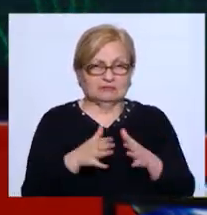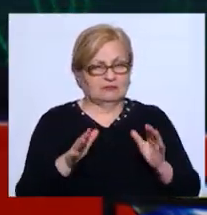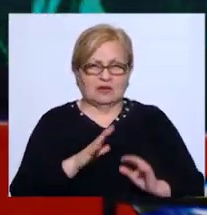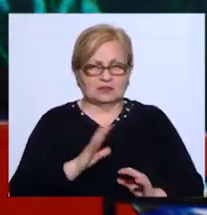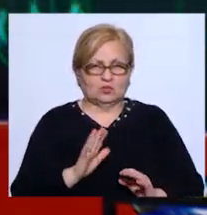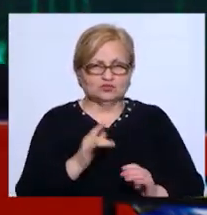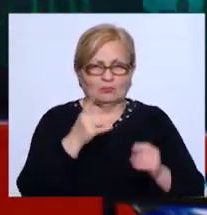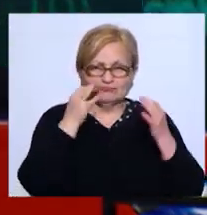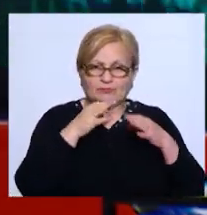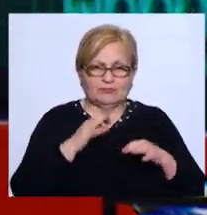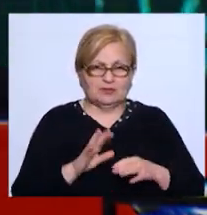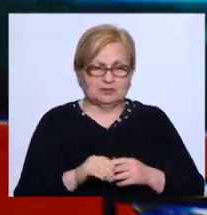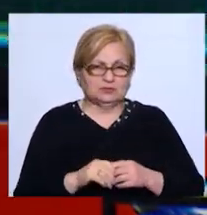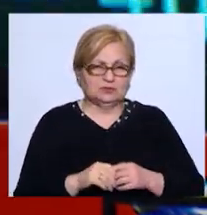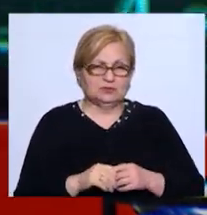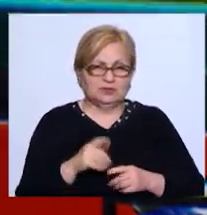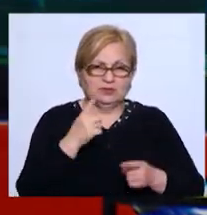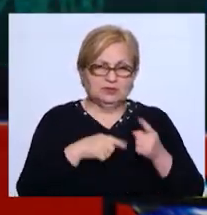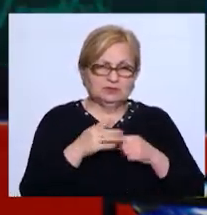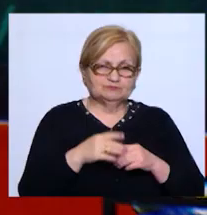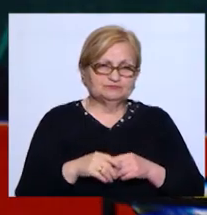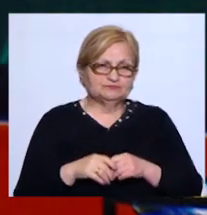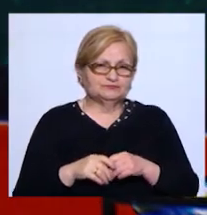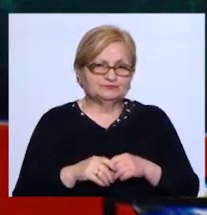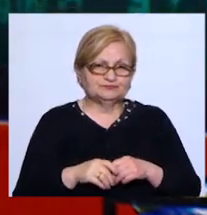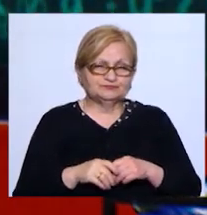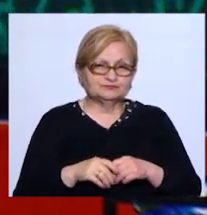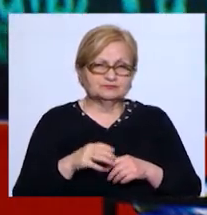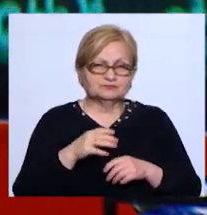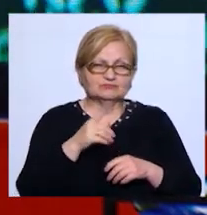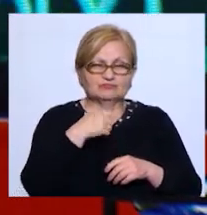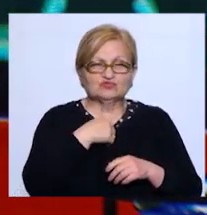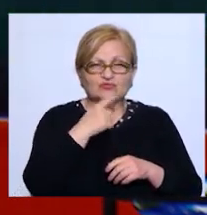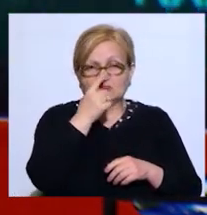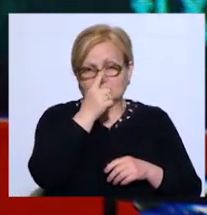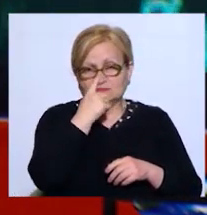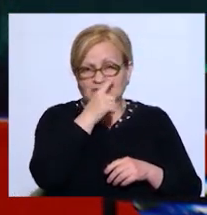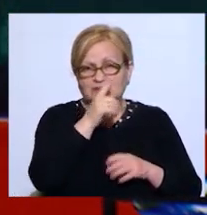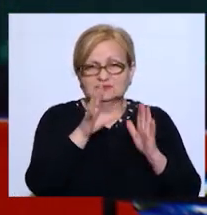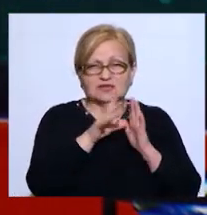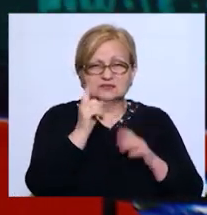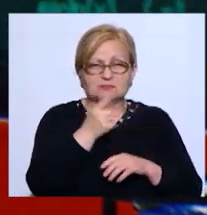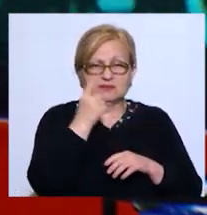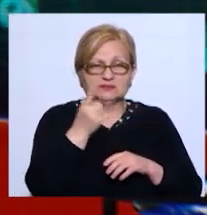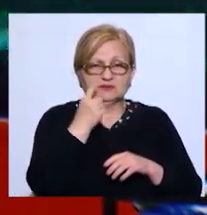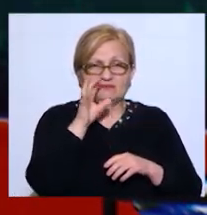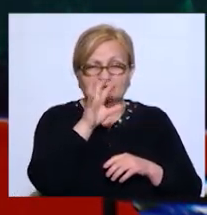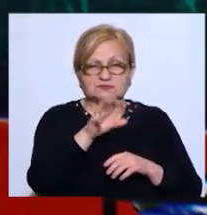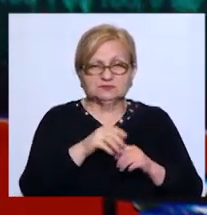მოხდეს. და უბრუნდეთ ჩვენს მრიცხველს, დენის მრიცხველს და